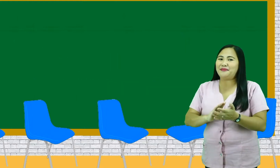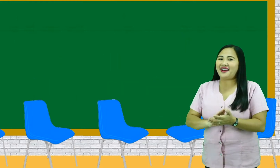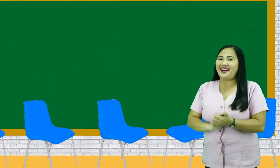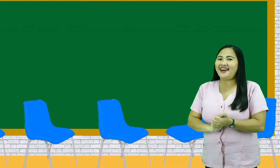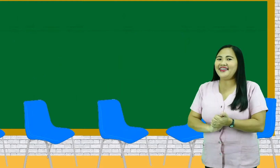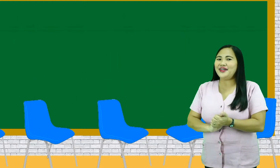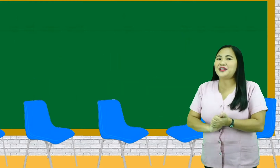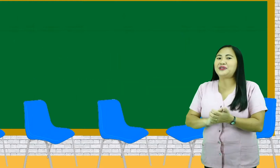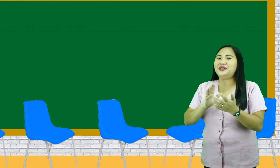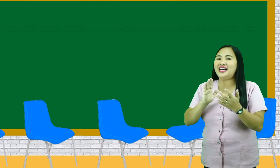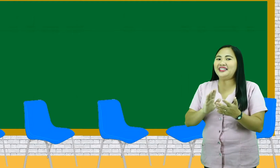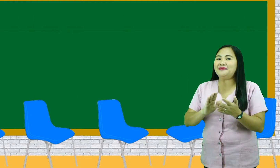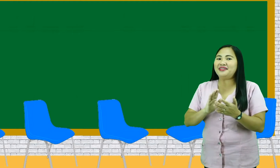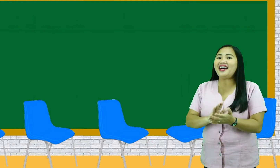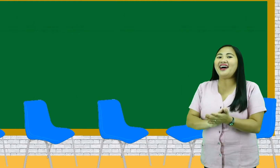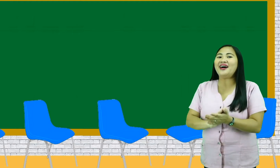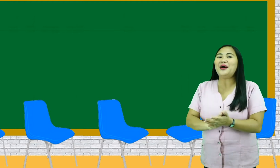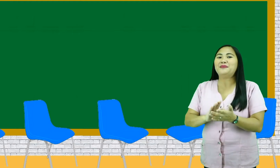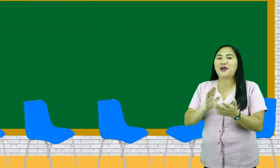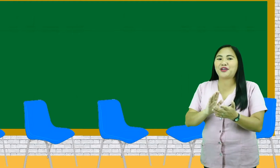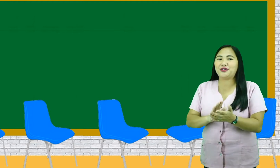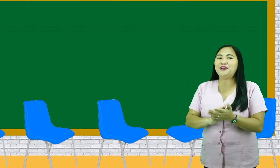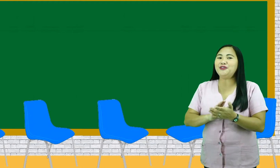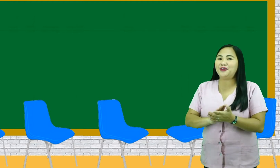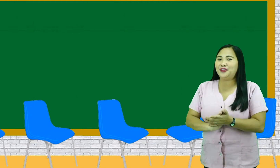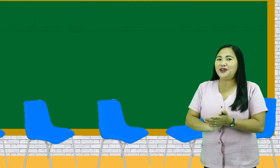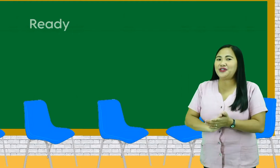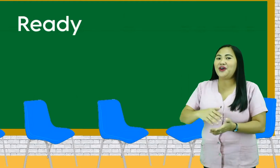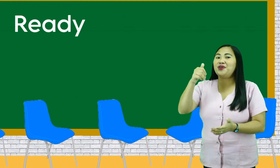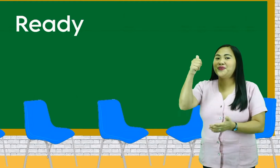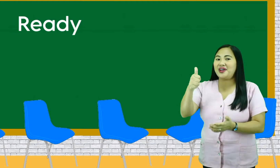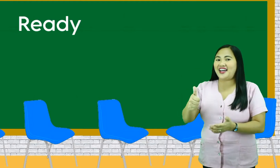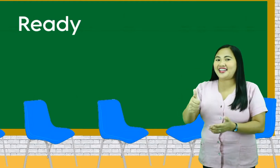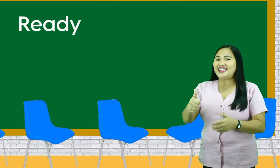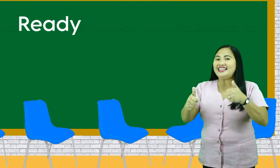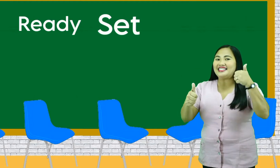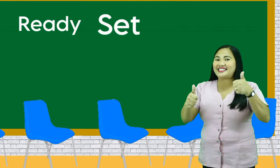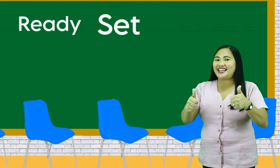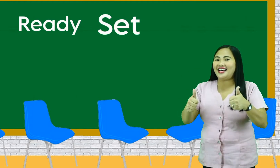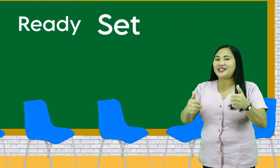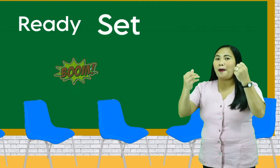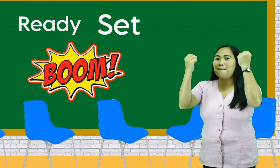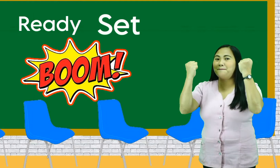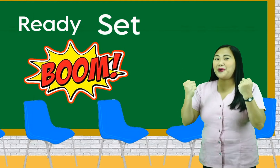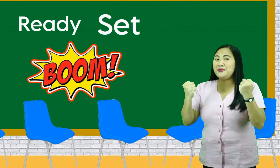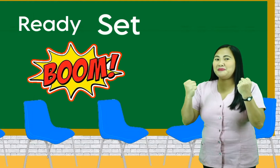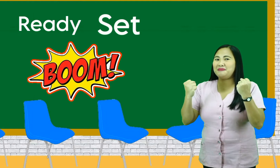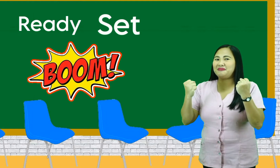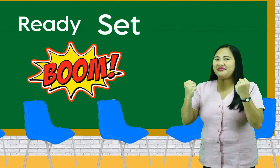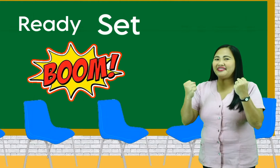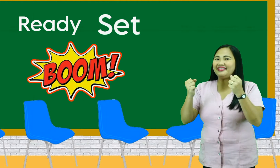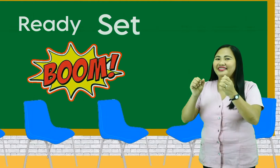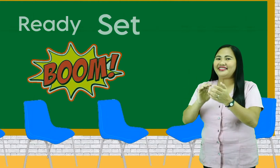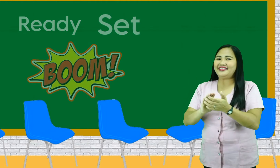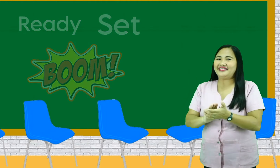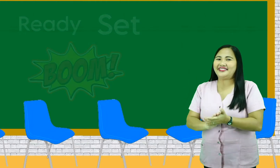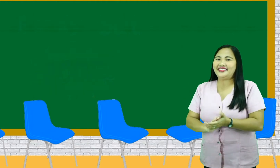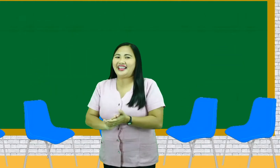Andam na ba ka? Kung andam na, muingon o ready, set, boom!